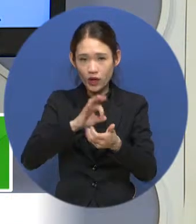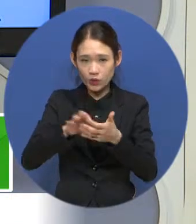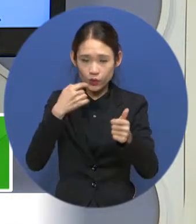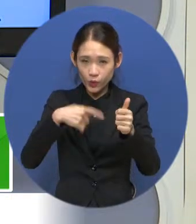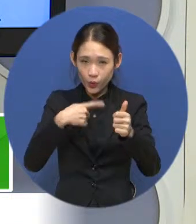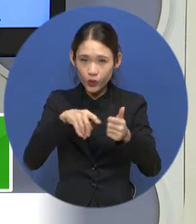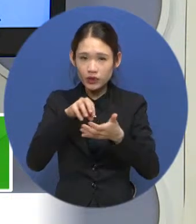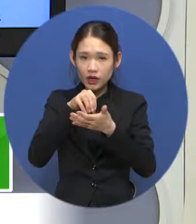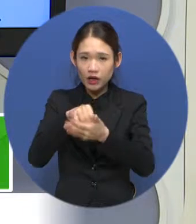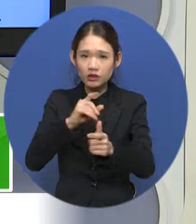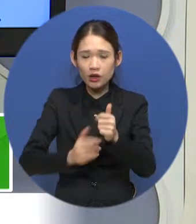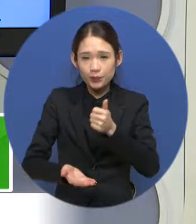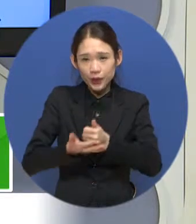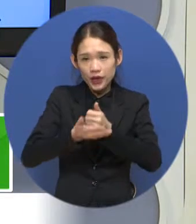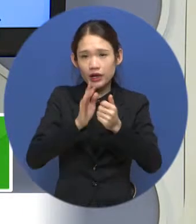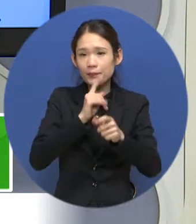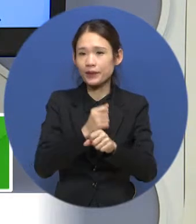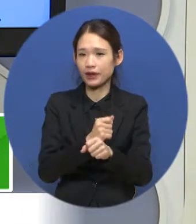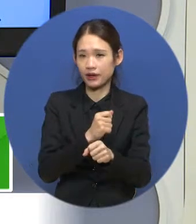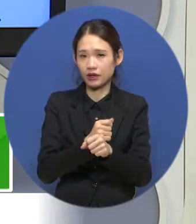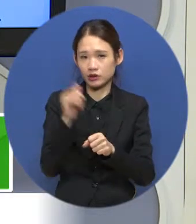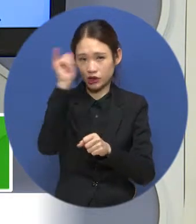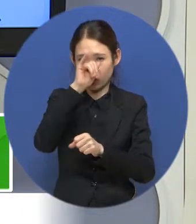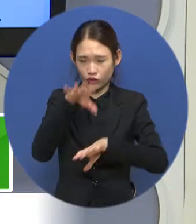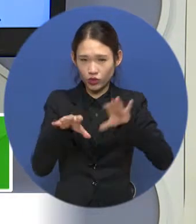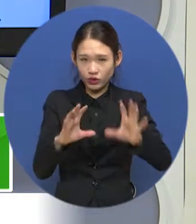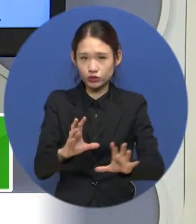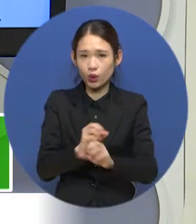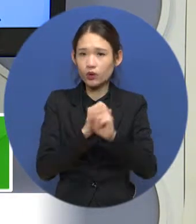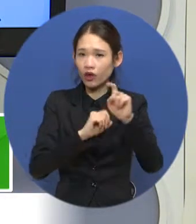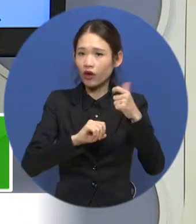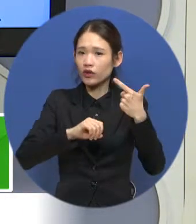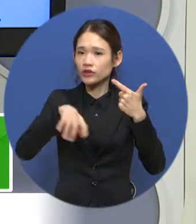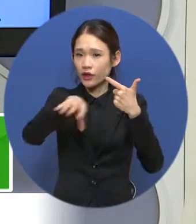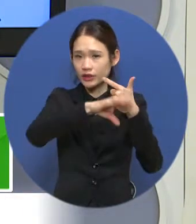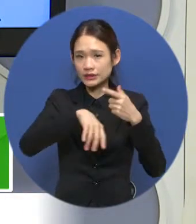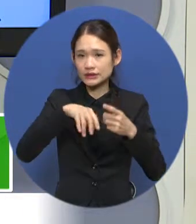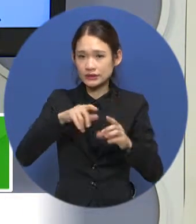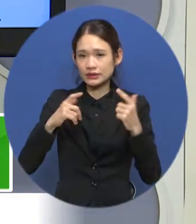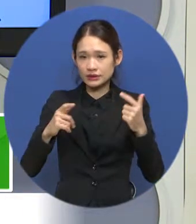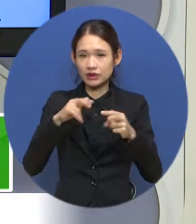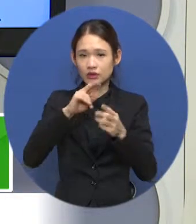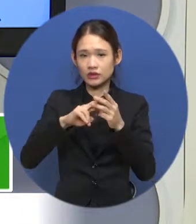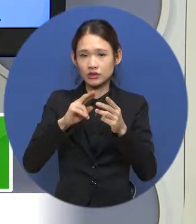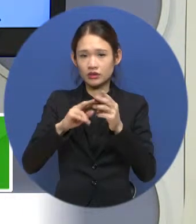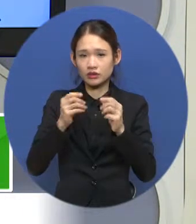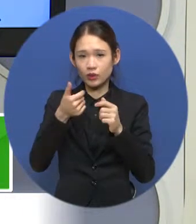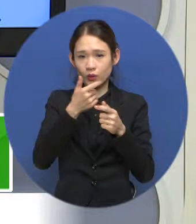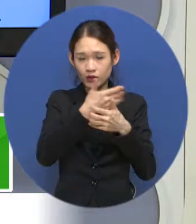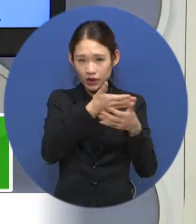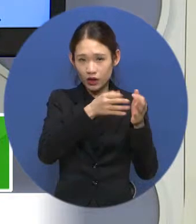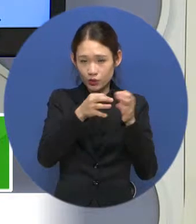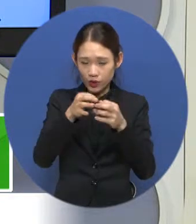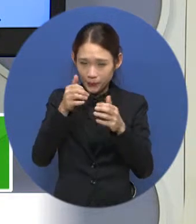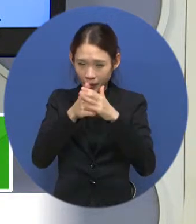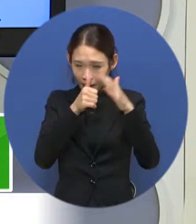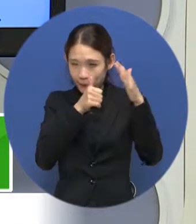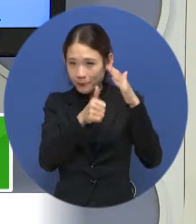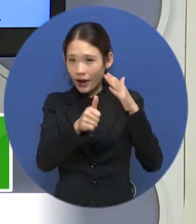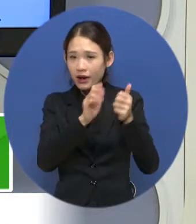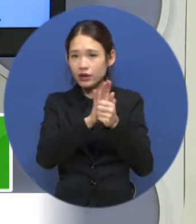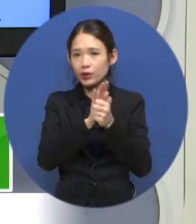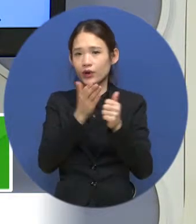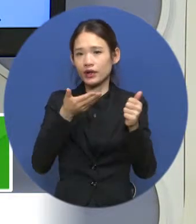사용을 촉진하는 한편 전국 16개 지역 센토 주변 소상공인과 자영업자 매장을 방문해 가입을 독려하고